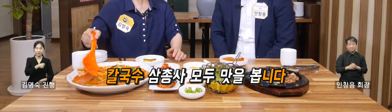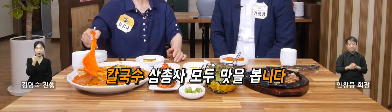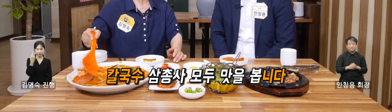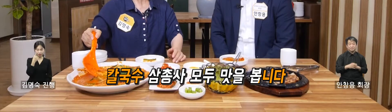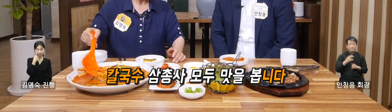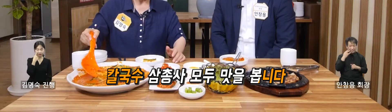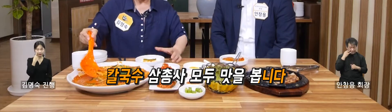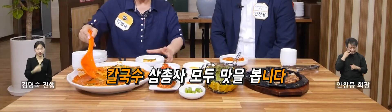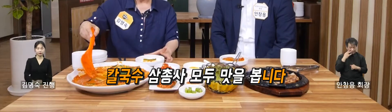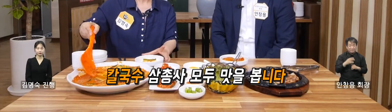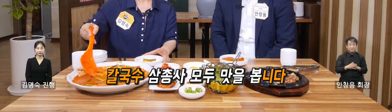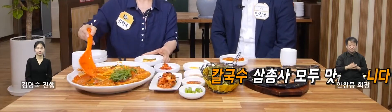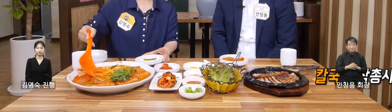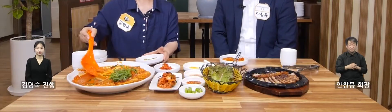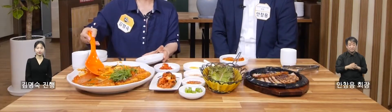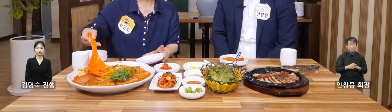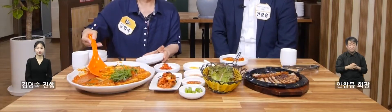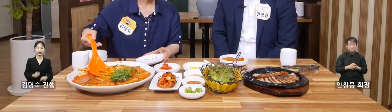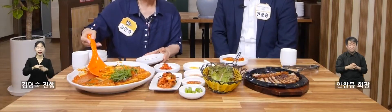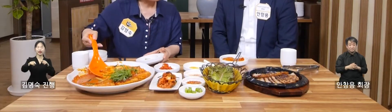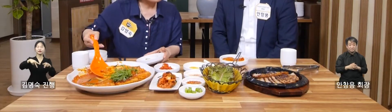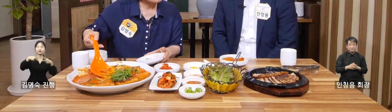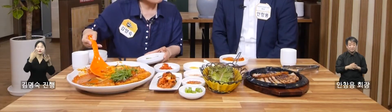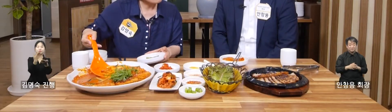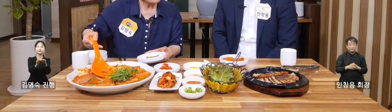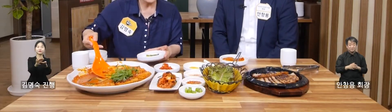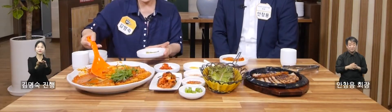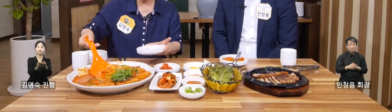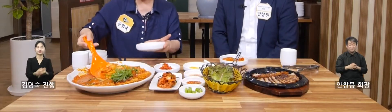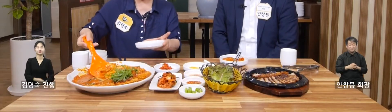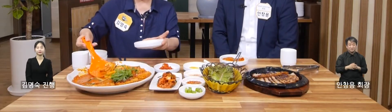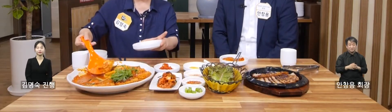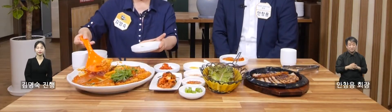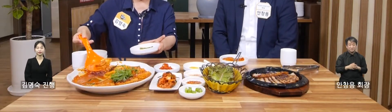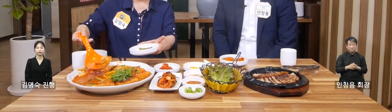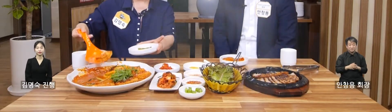하겠습니다. 네. 야, 칼국수 주세요.